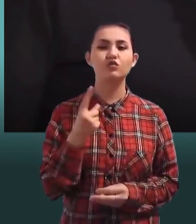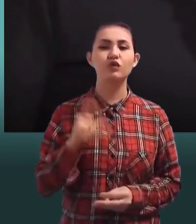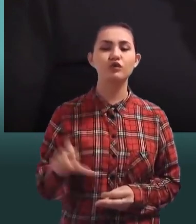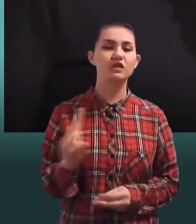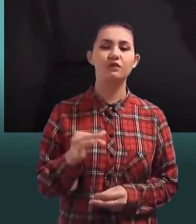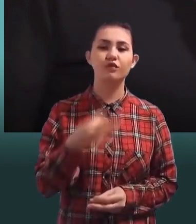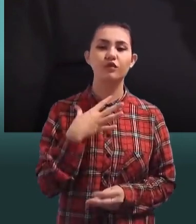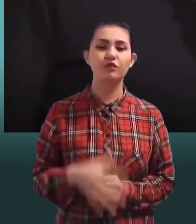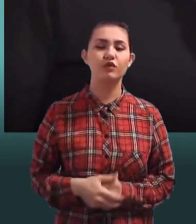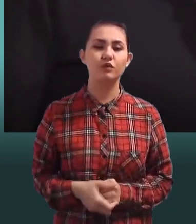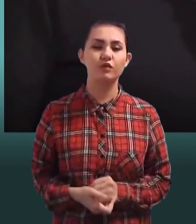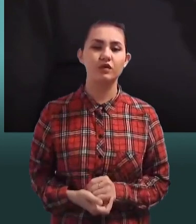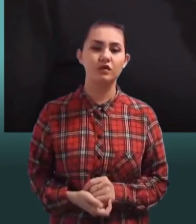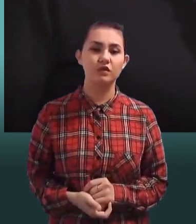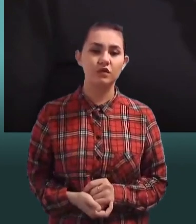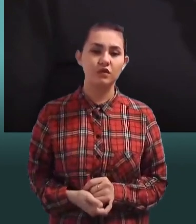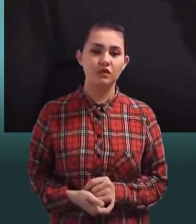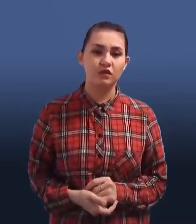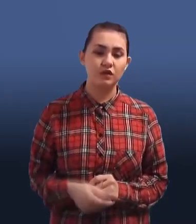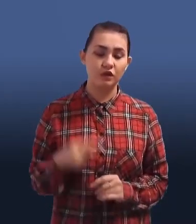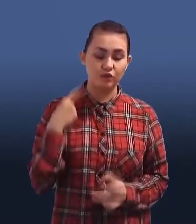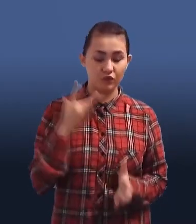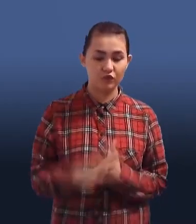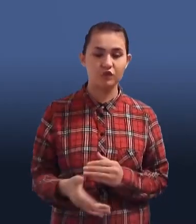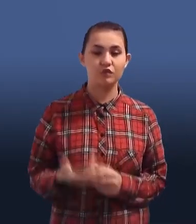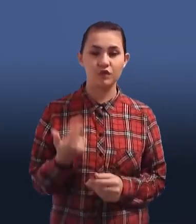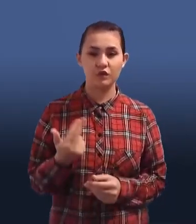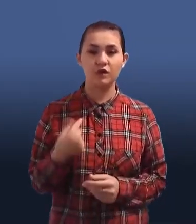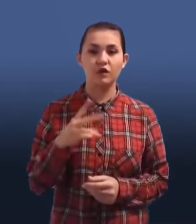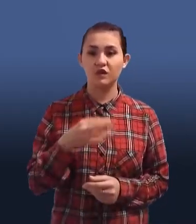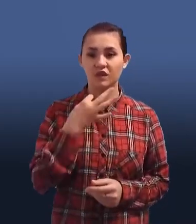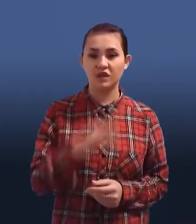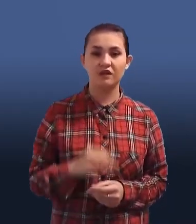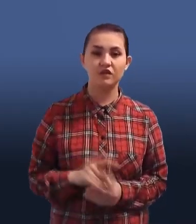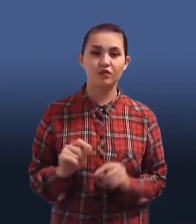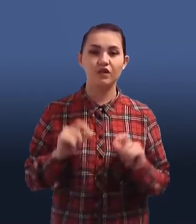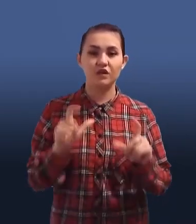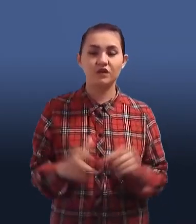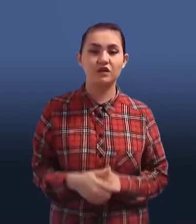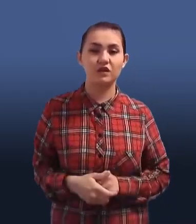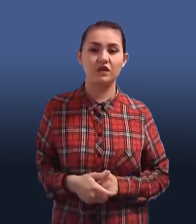вподоби? Ну, звісно, розумію. Нікому не подобається подорожання, тому що нам подобається.